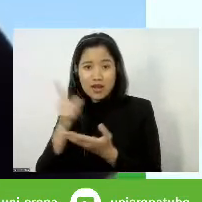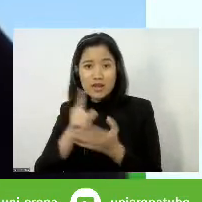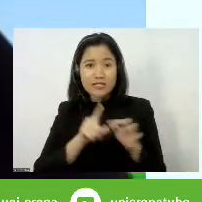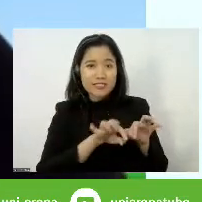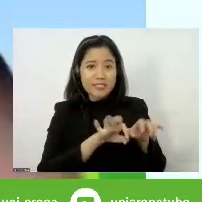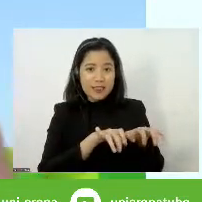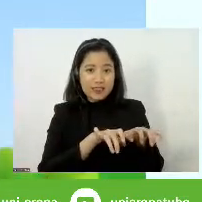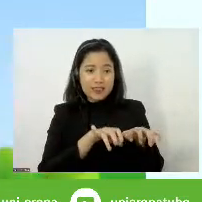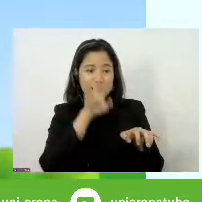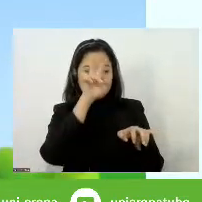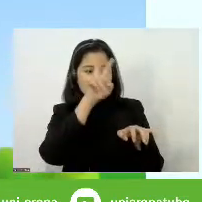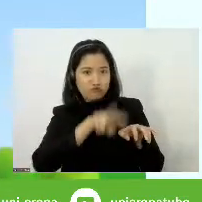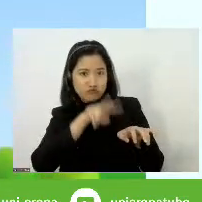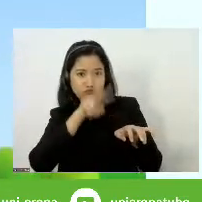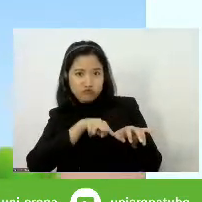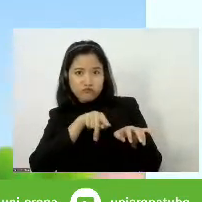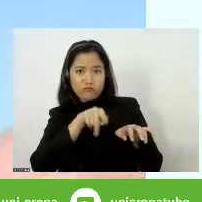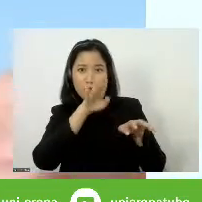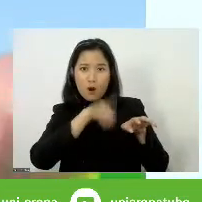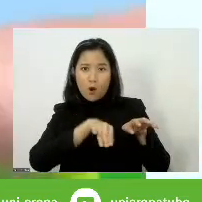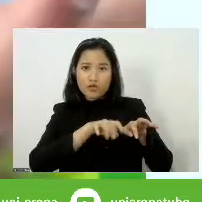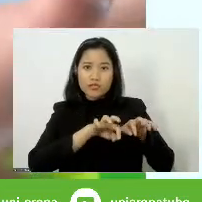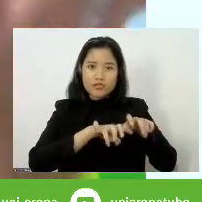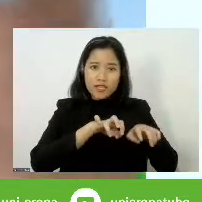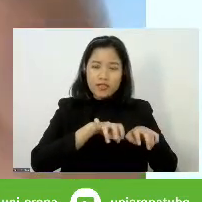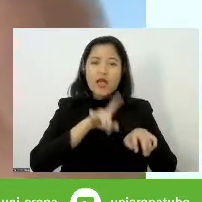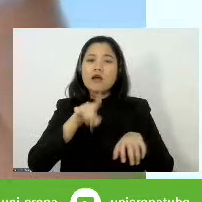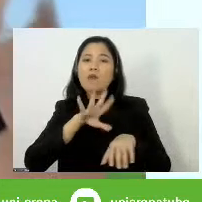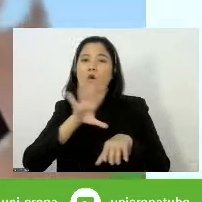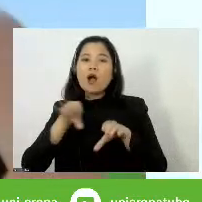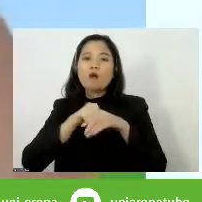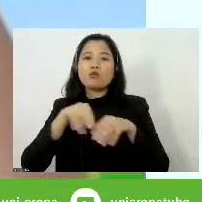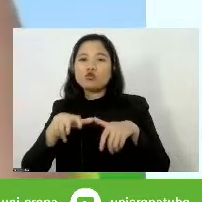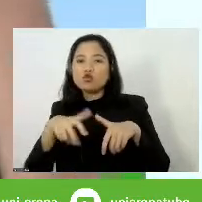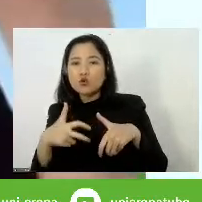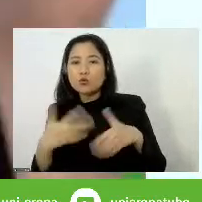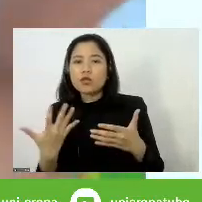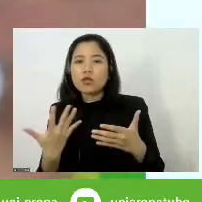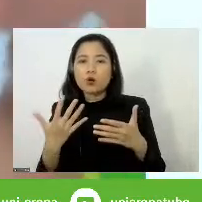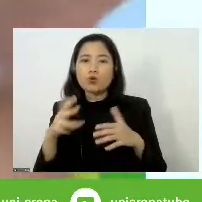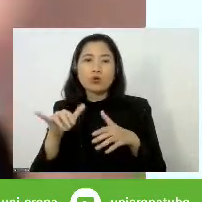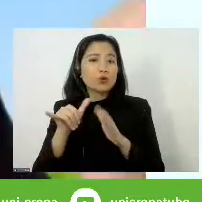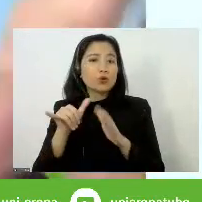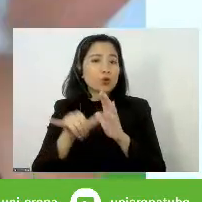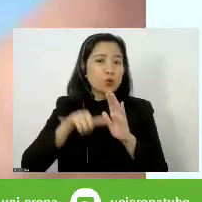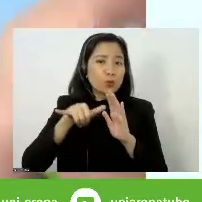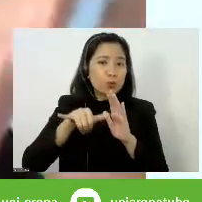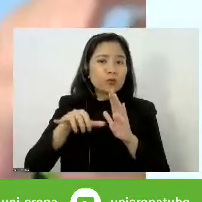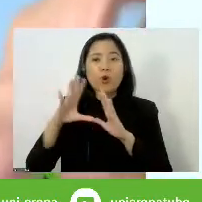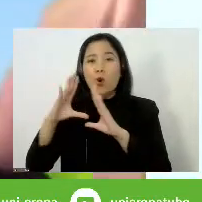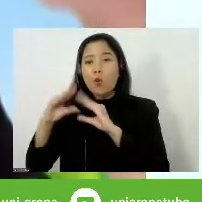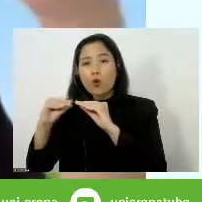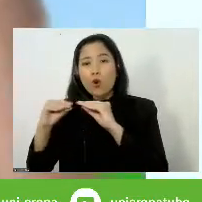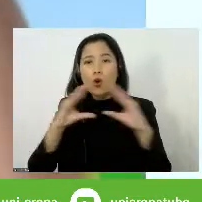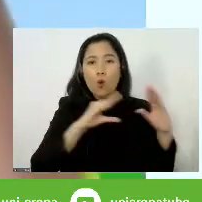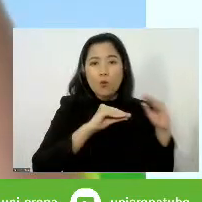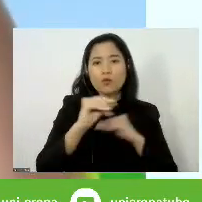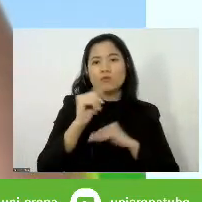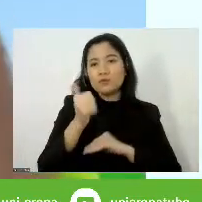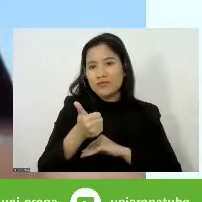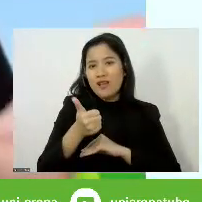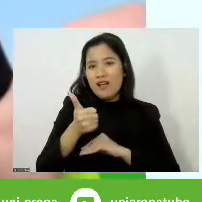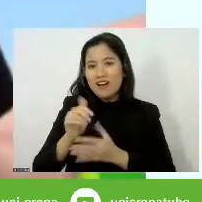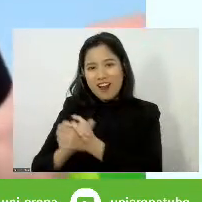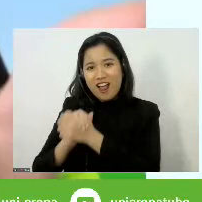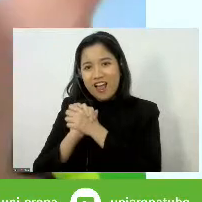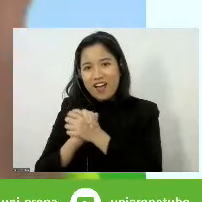chatbox jadi kalau teman-teman mau yang bergabung dari Zoom atau dari YouTube ini bisa langsung ngobrol-ngobrol satu sama lain saling kenalan bisa